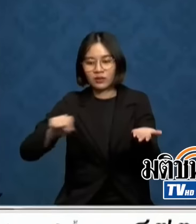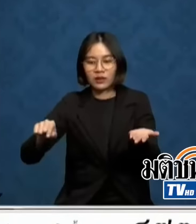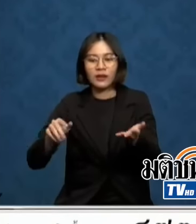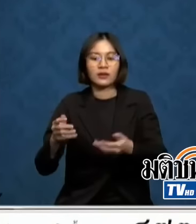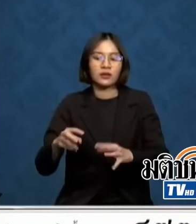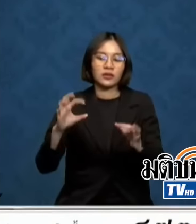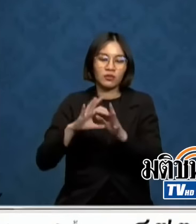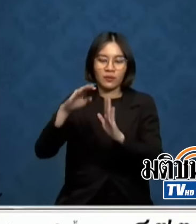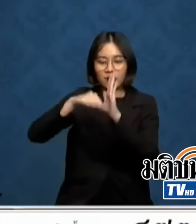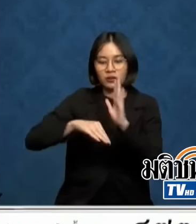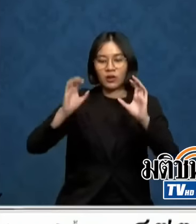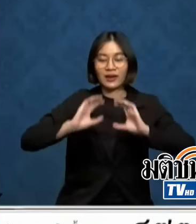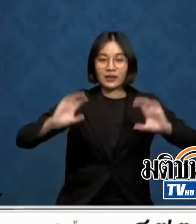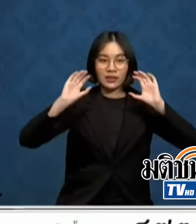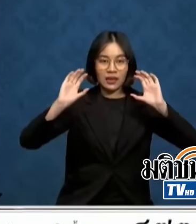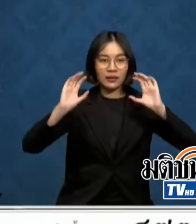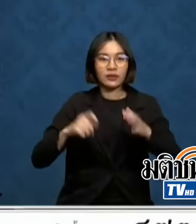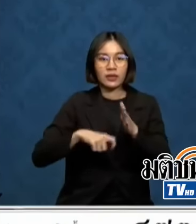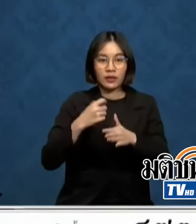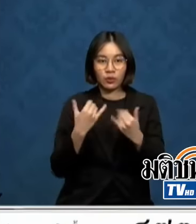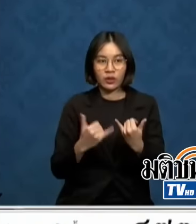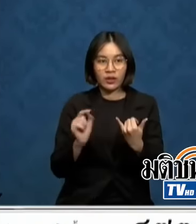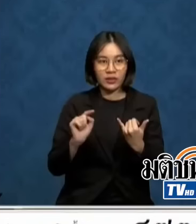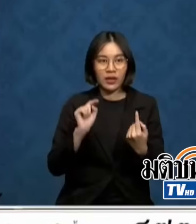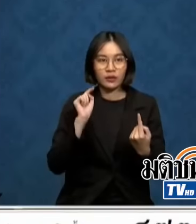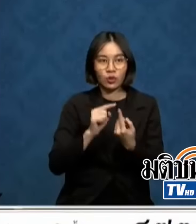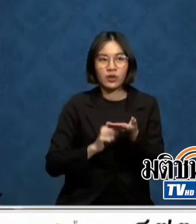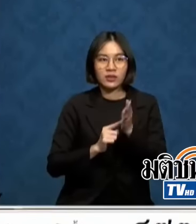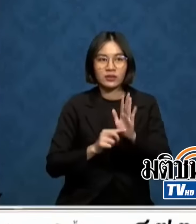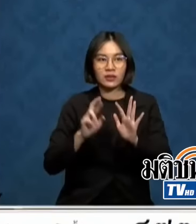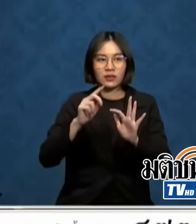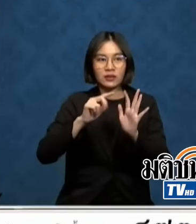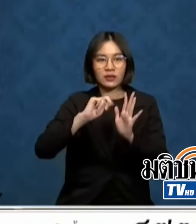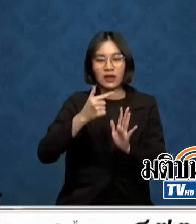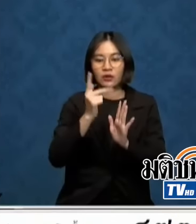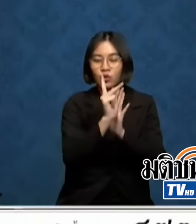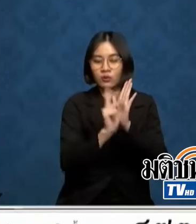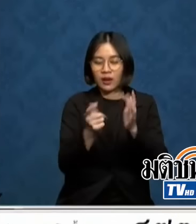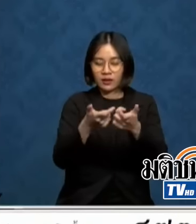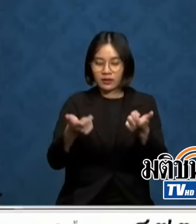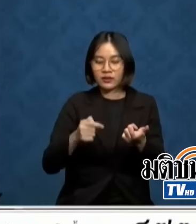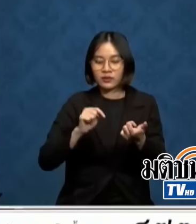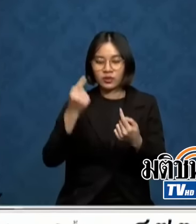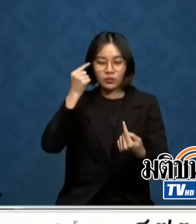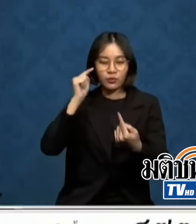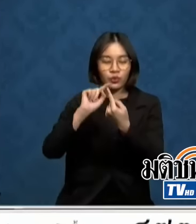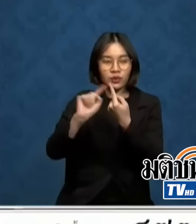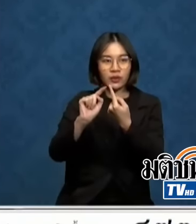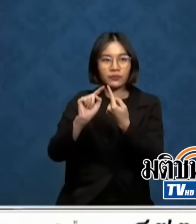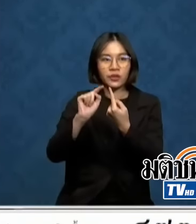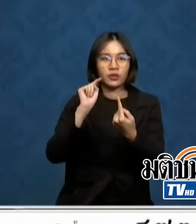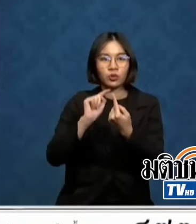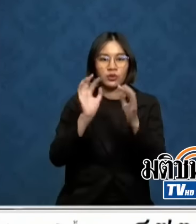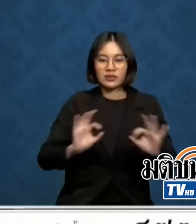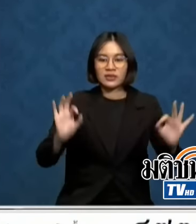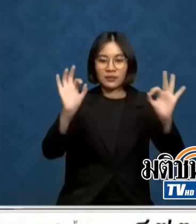ของขั้นตอนทางราชการด้วยเหตุนี้ในการเสนอร่างกฎหมายฉบับนี้จึงมุ่งเน้นไปที่